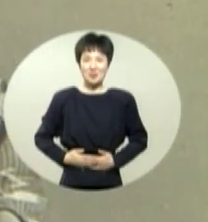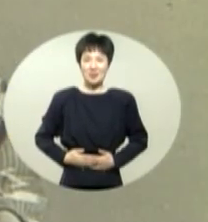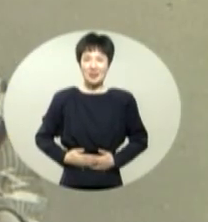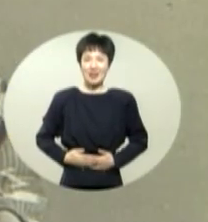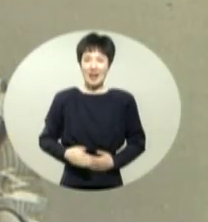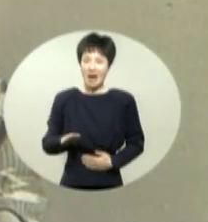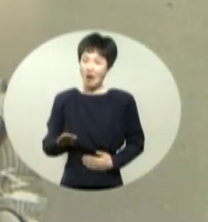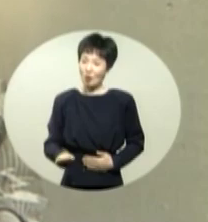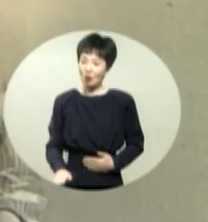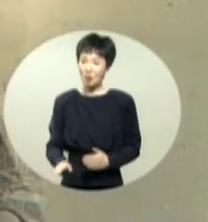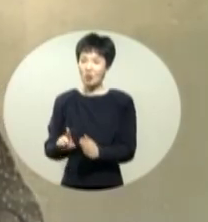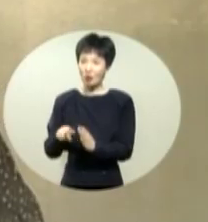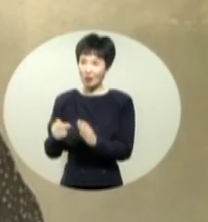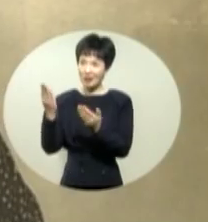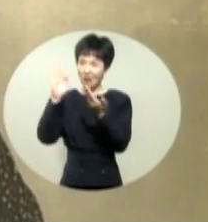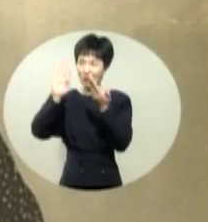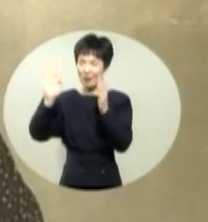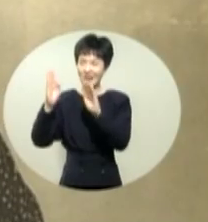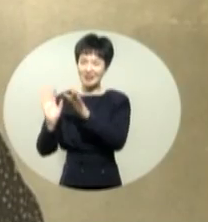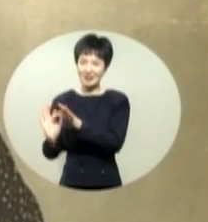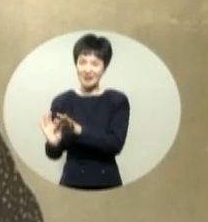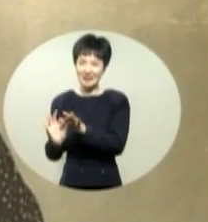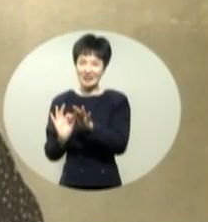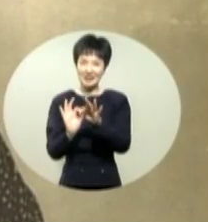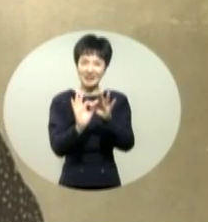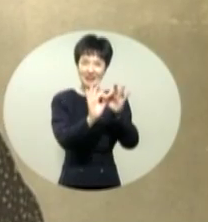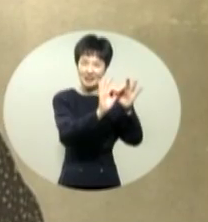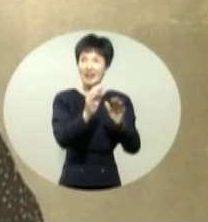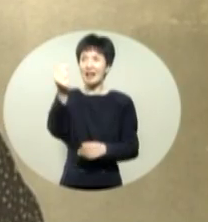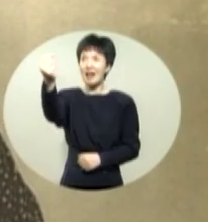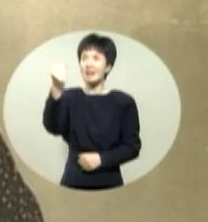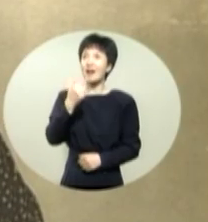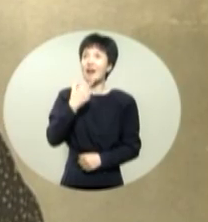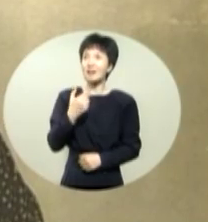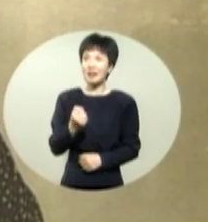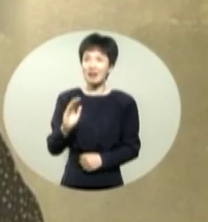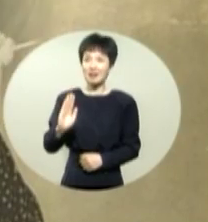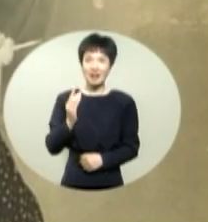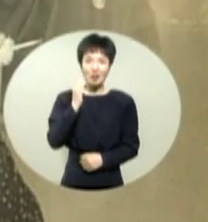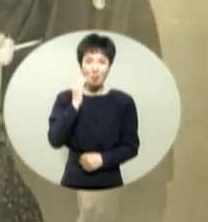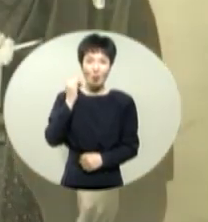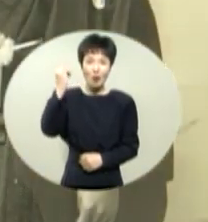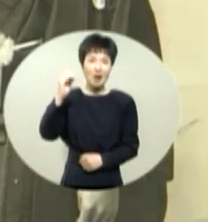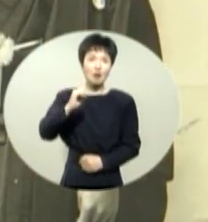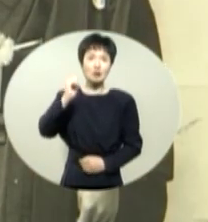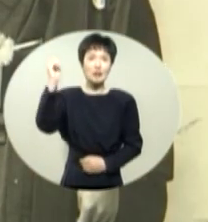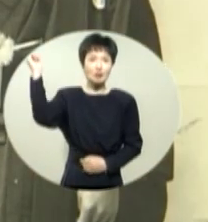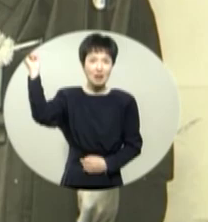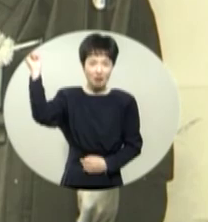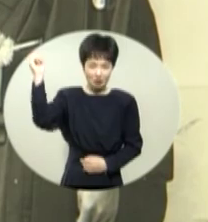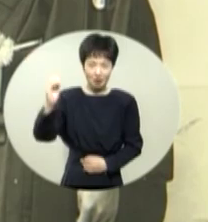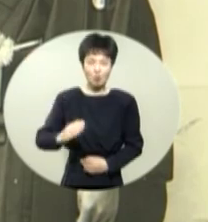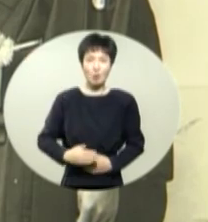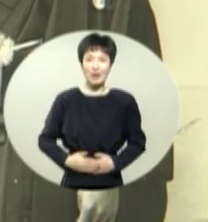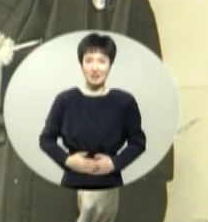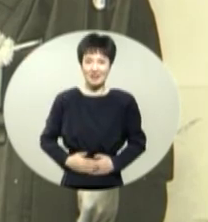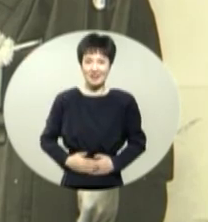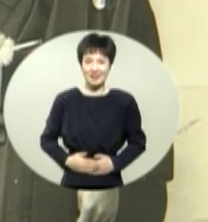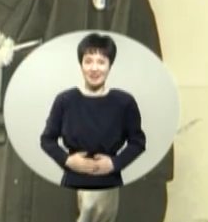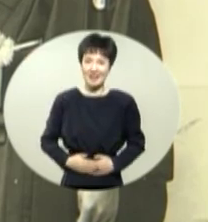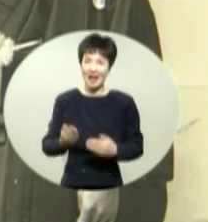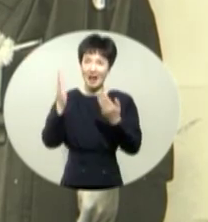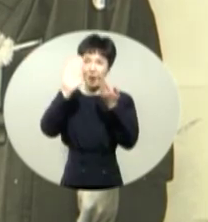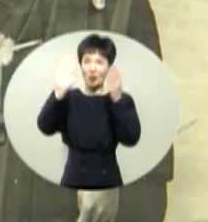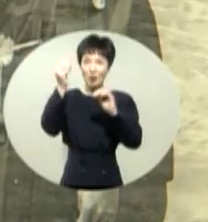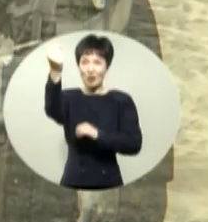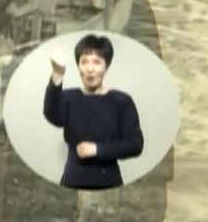子供の時から踊りが好きで、習いに行きたかったけれど親が許してくれなかったそうです。踊りを始め